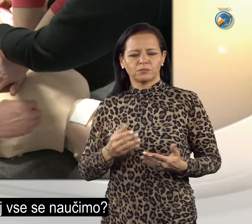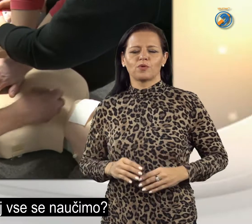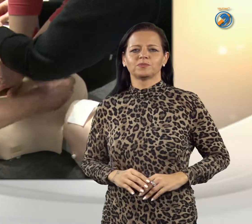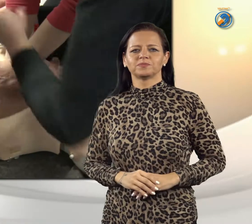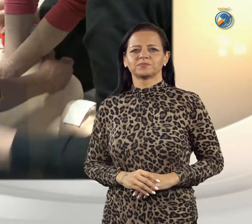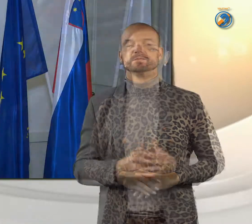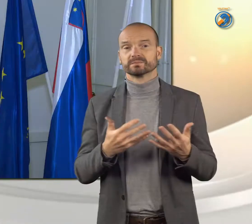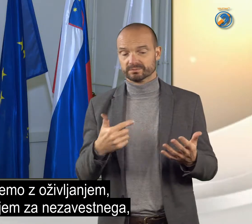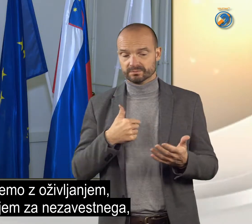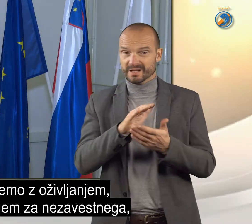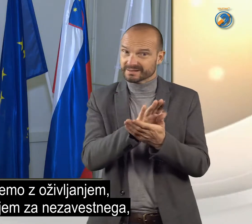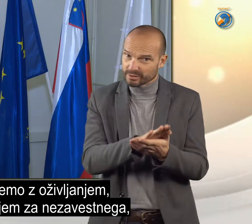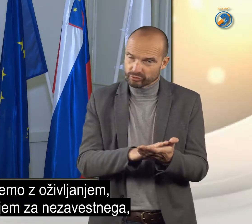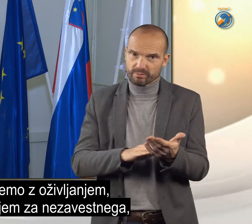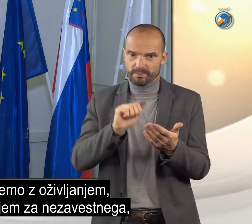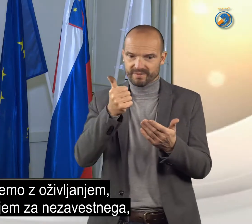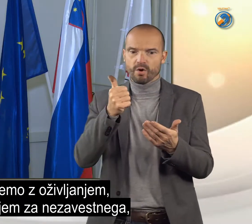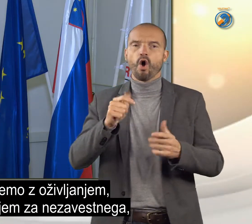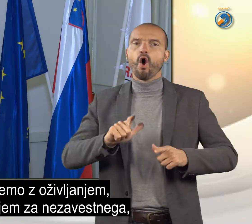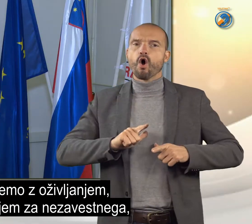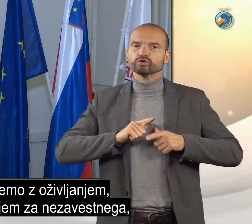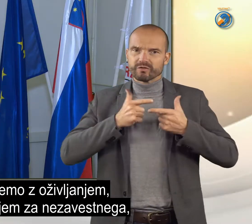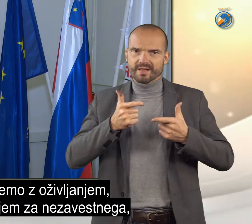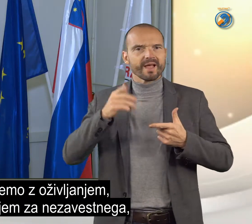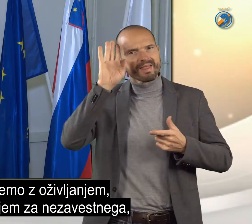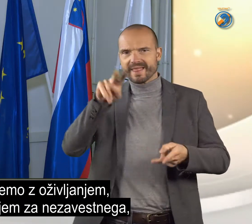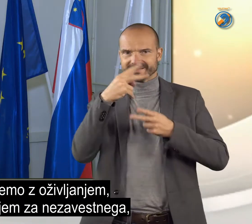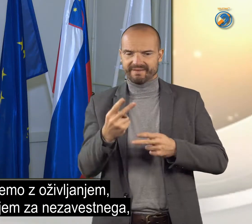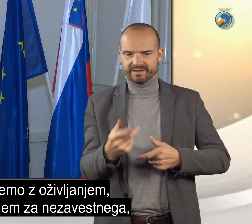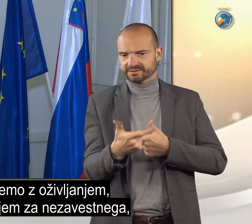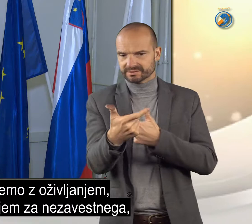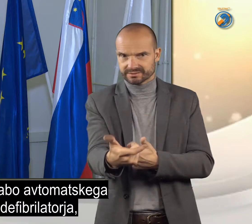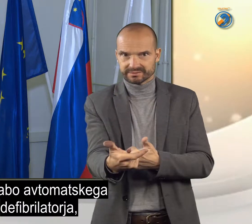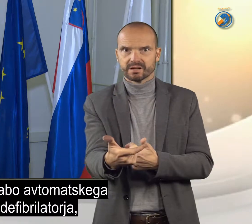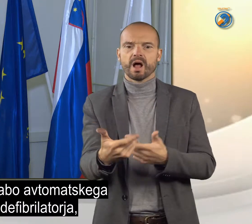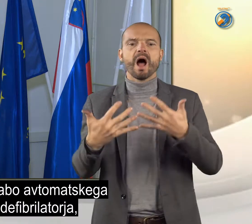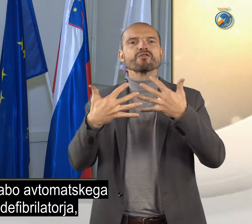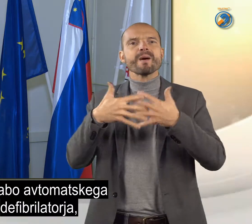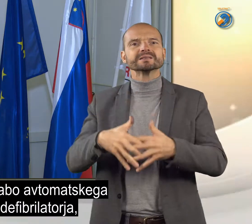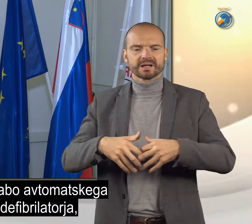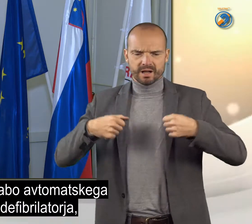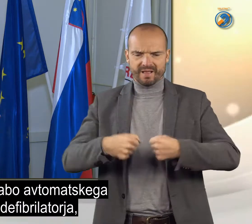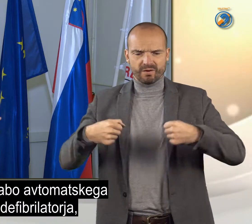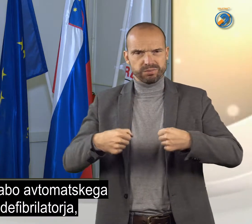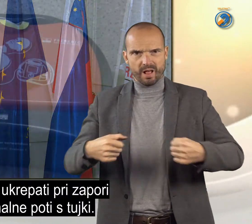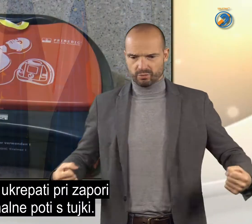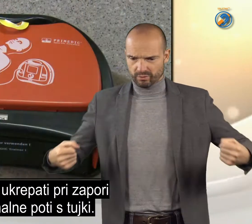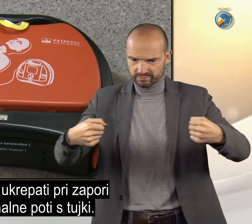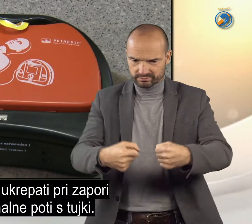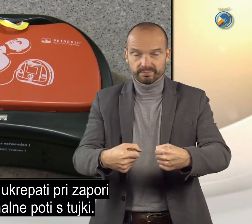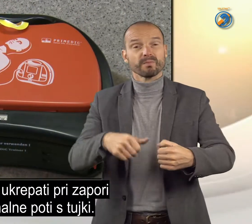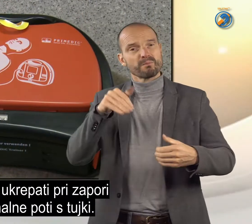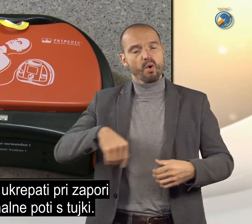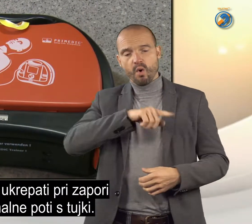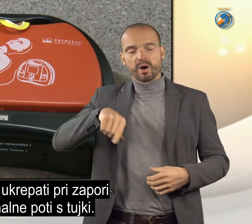naučimo? Začnemo z oživljanjem, položajem za nezavestnega, uporabo avtomatskega defibrilatorja, potem